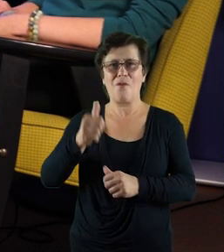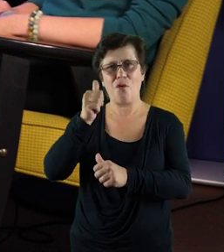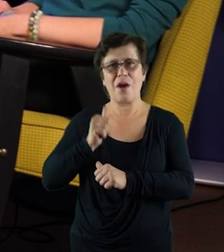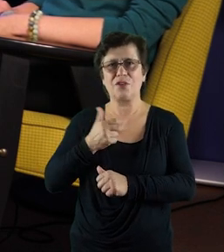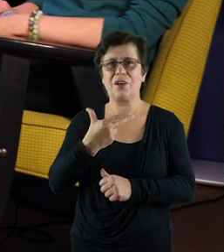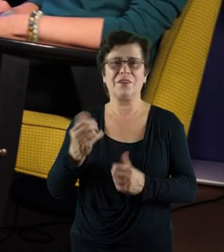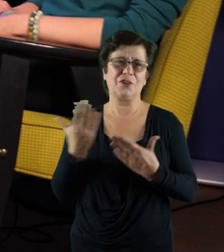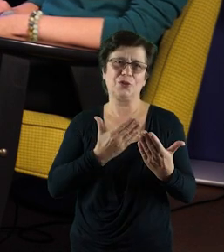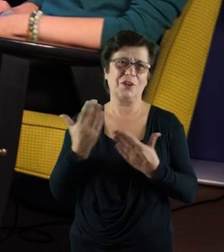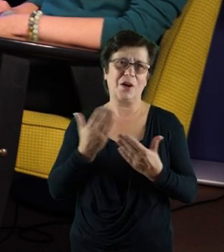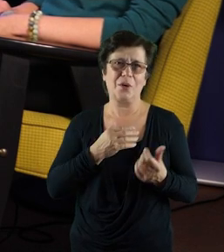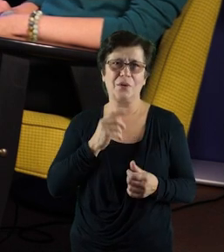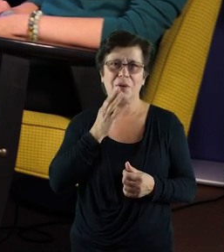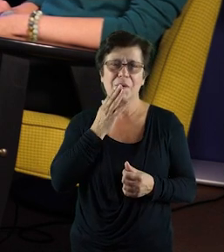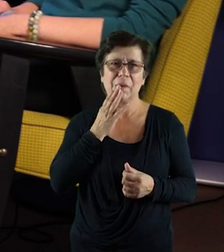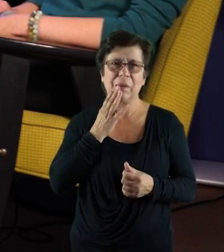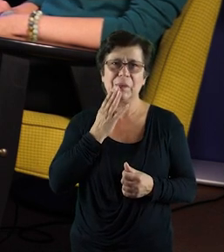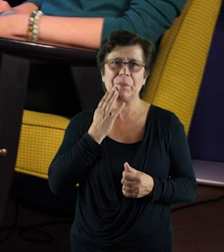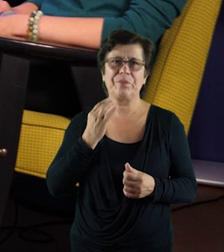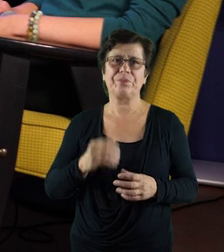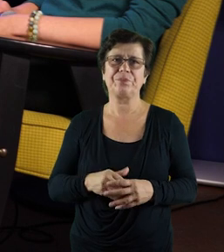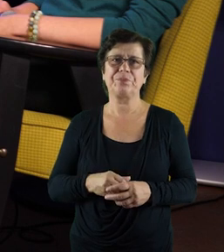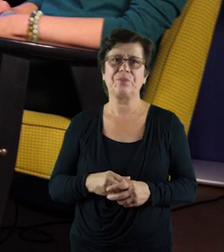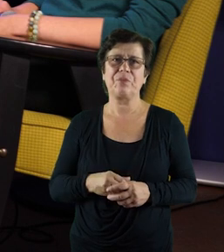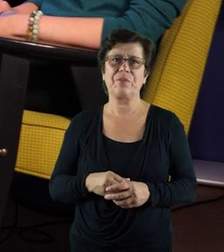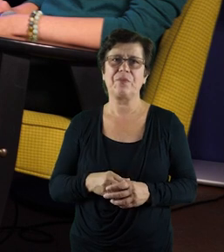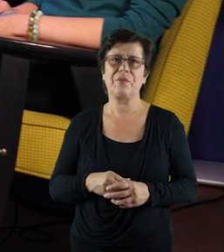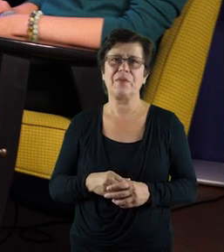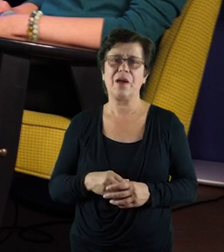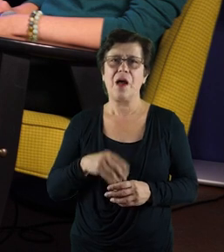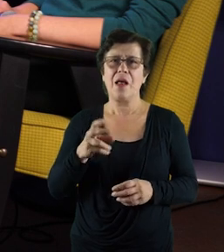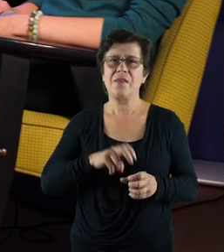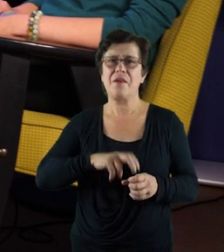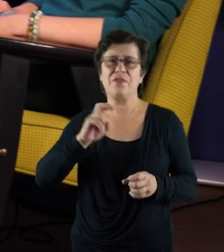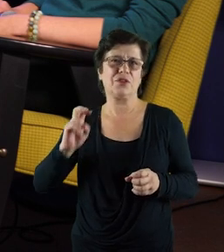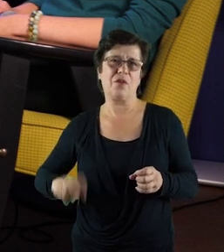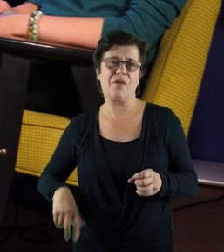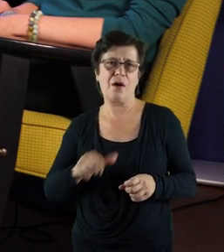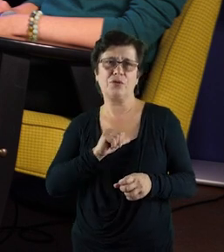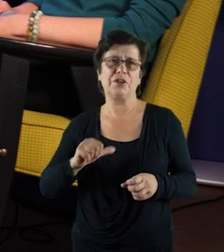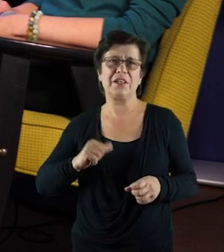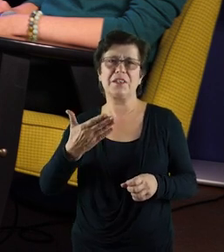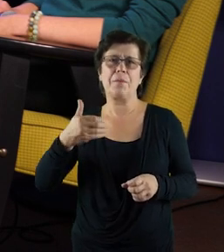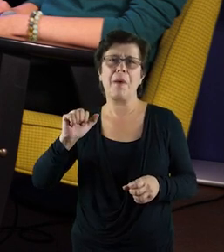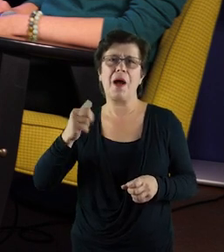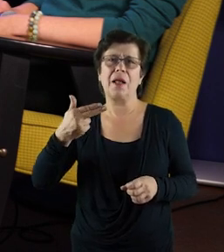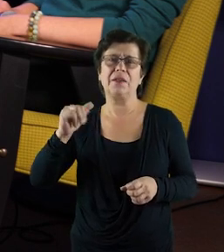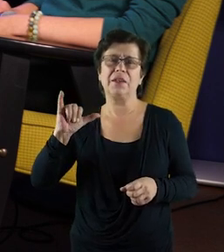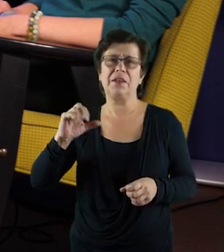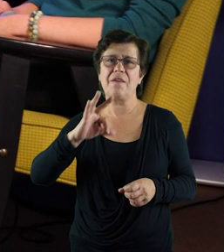No tak, ale z tego manifestu się nie wycofał. Tak jak się wycofał z krytyki Kasprowicza, tak z tego się nie